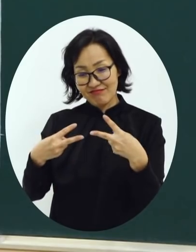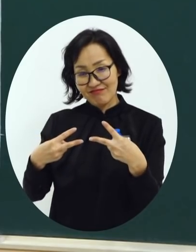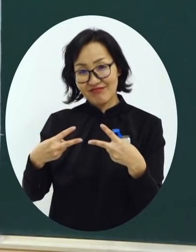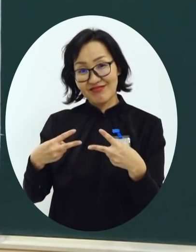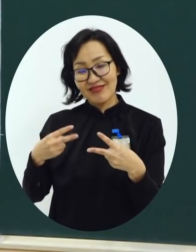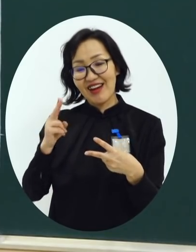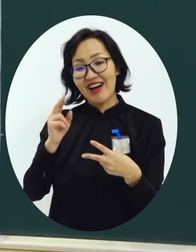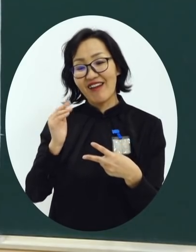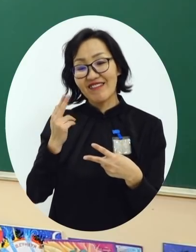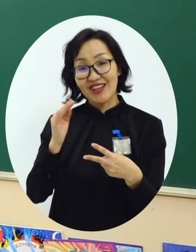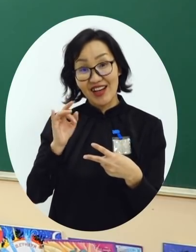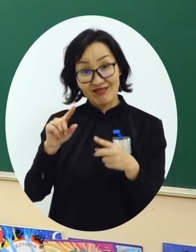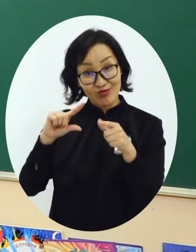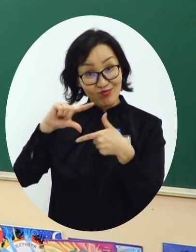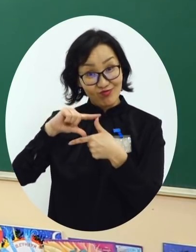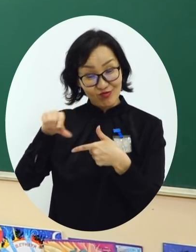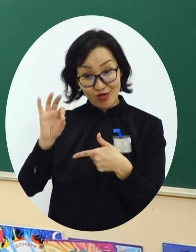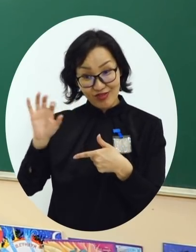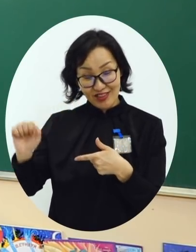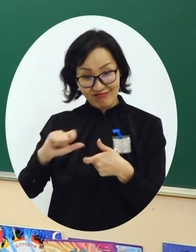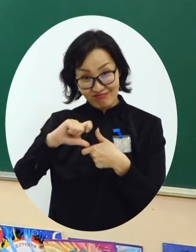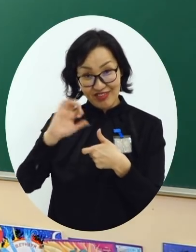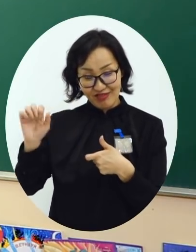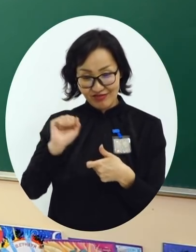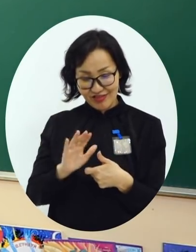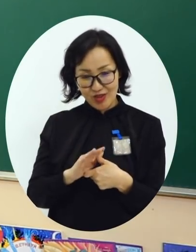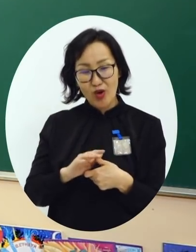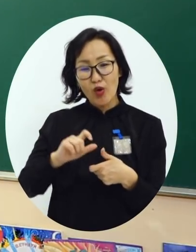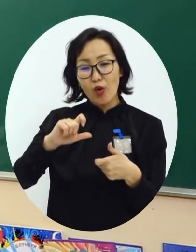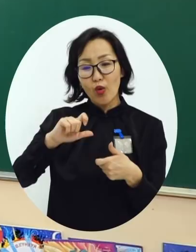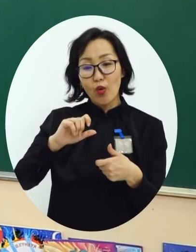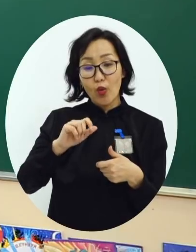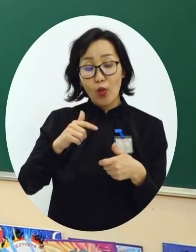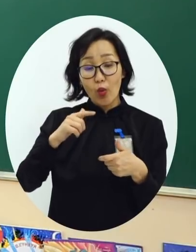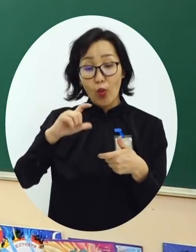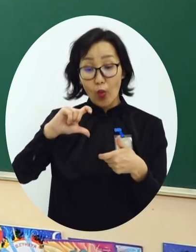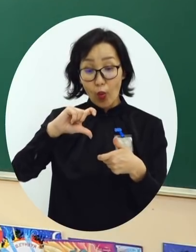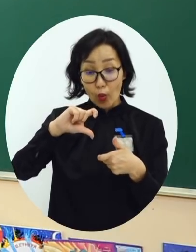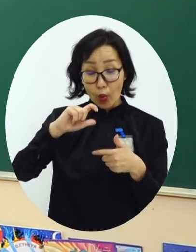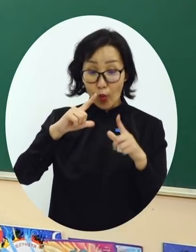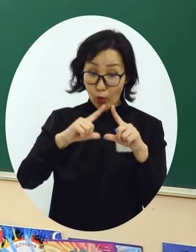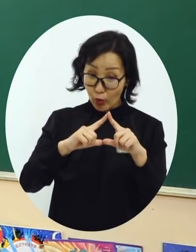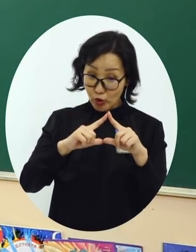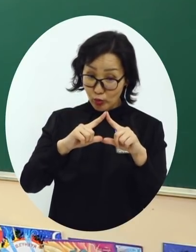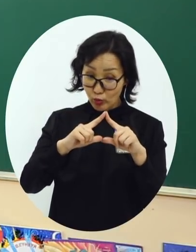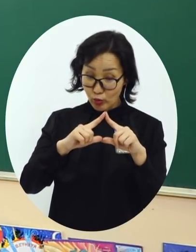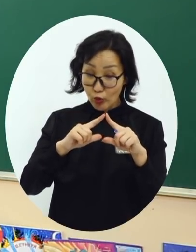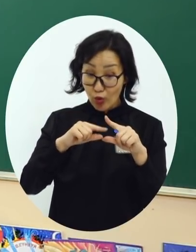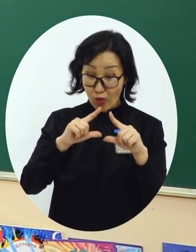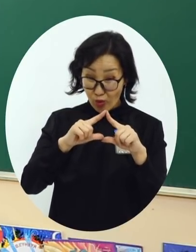зөв байна. Тэгвэл гурвалж мөртлөө зөв. Энэ хоёр шинжийг агуулсан дүрс байна